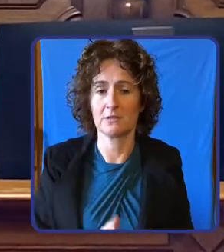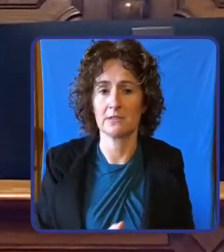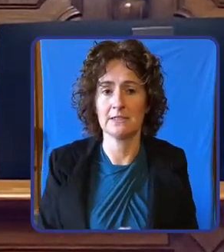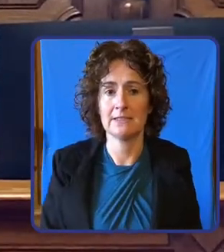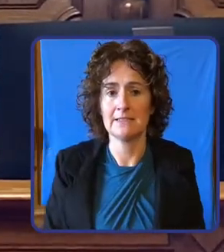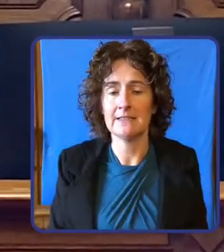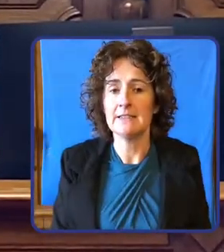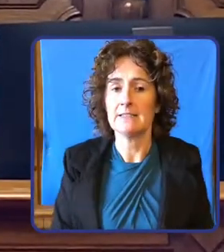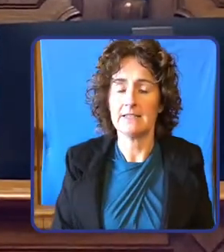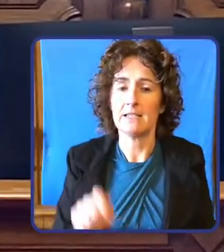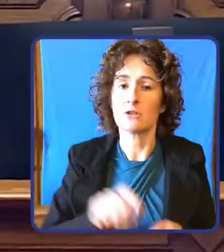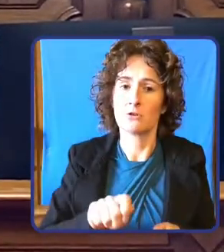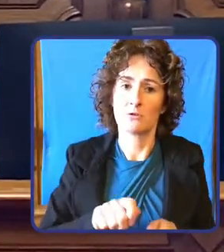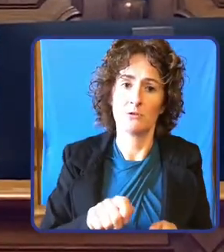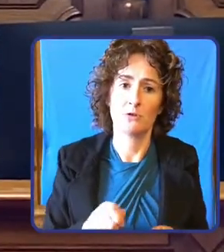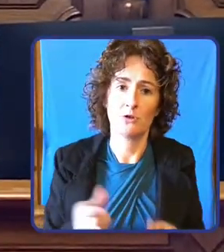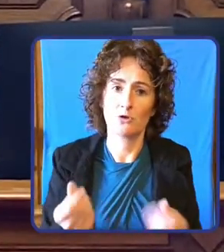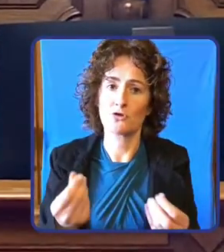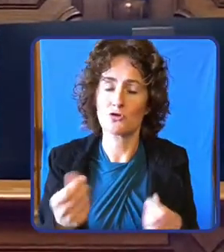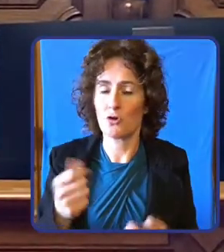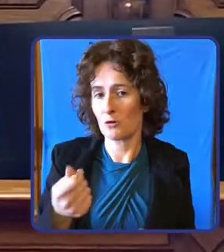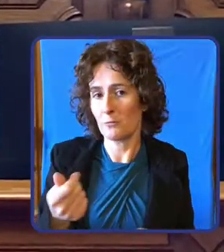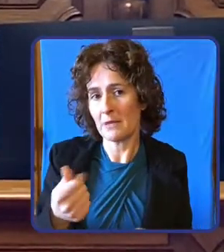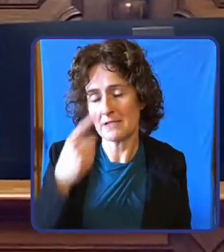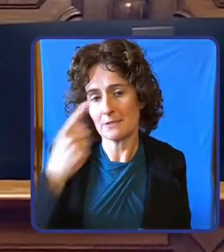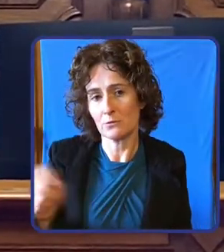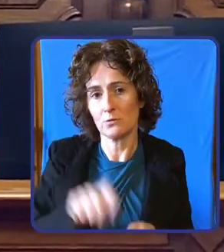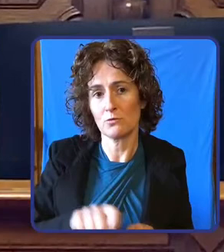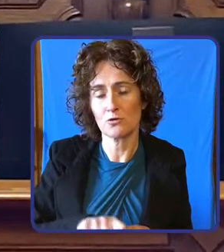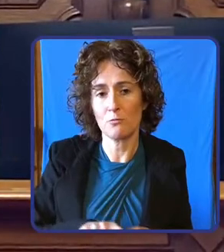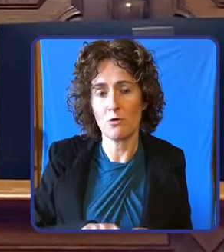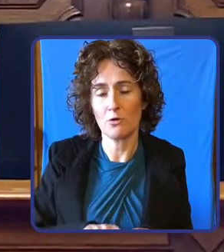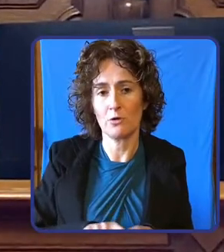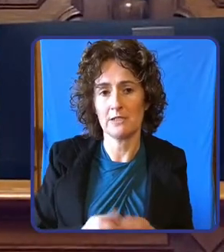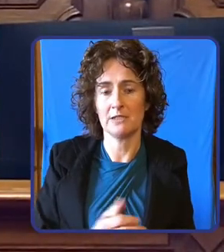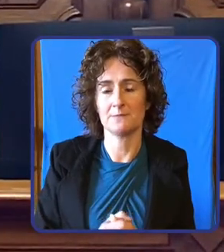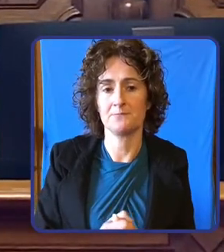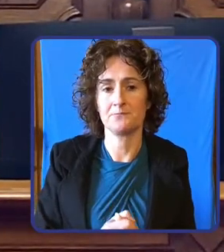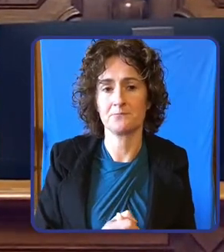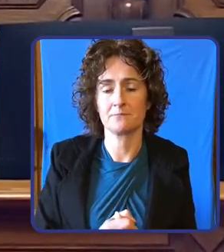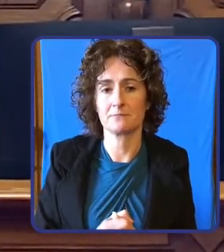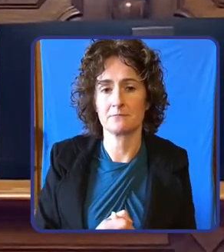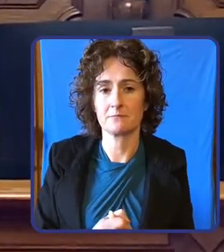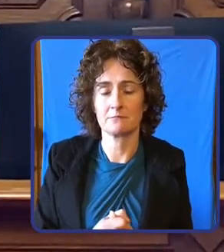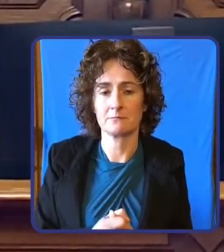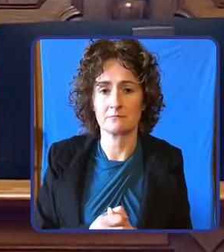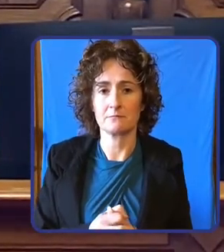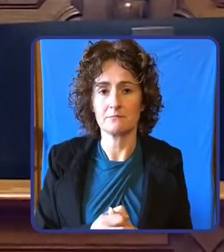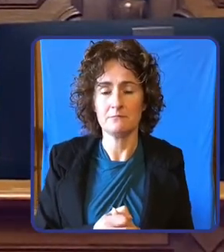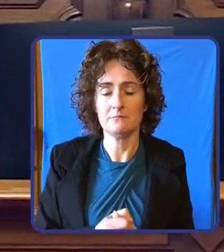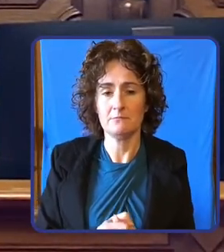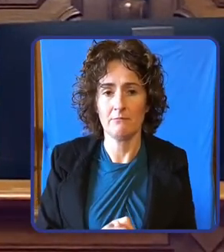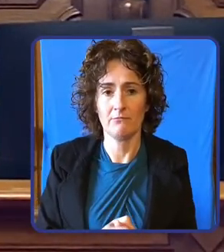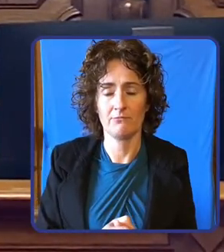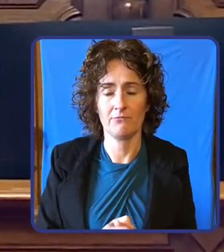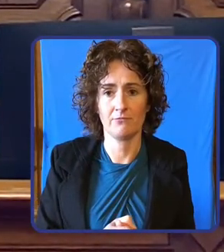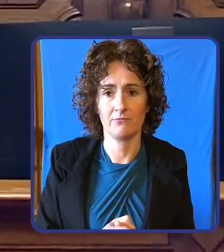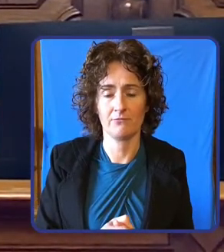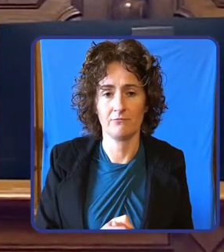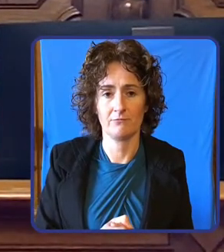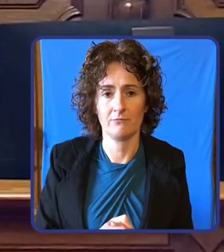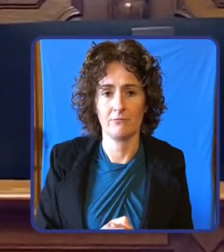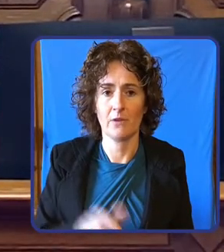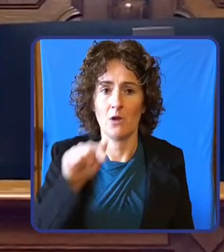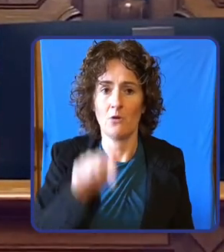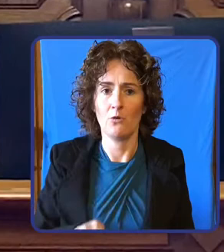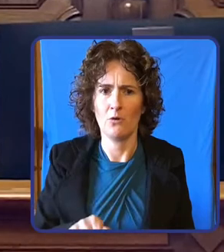hogy a nyilvánvalóan Fidesz által is sanyargatott vállalkozók elvállaltak különböző beruházásokat Vásárhelyen.